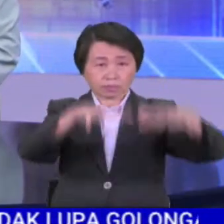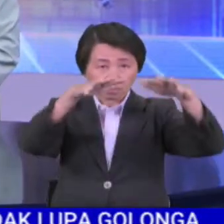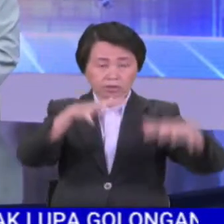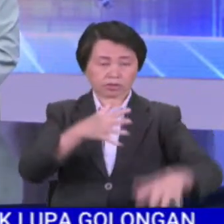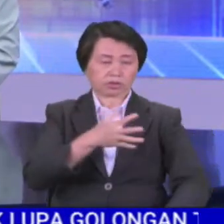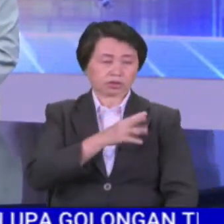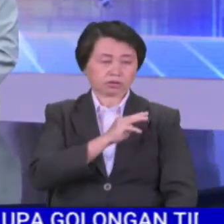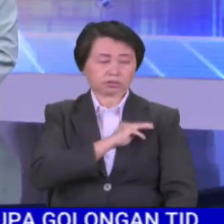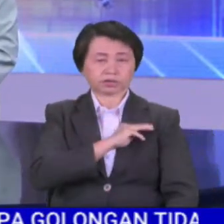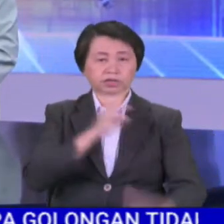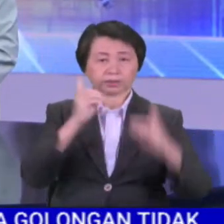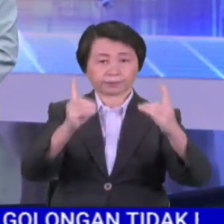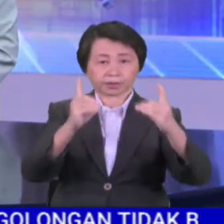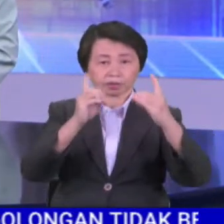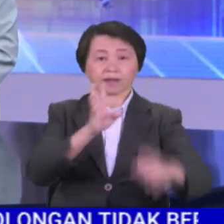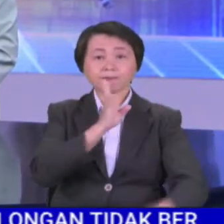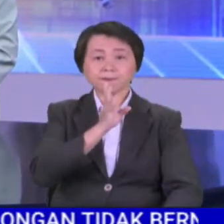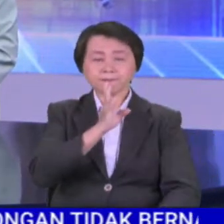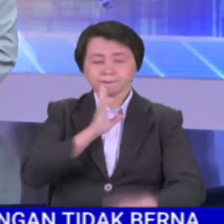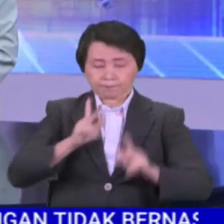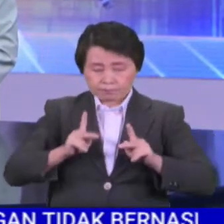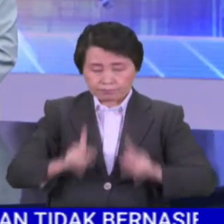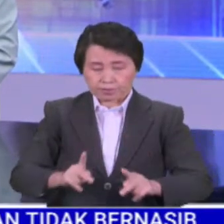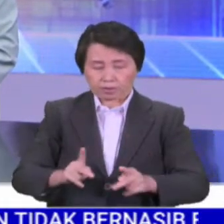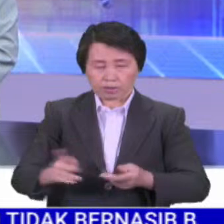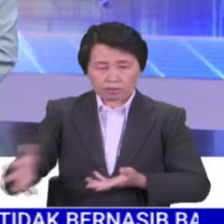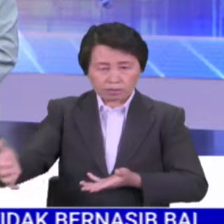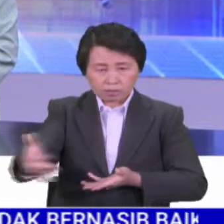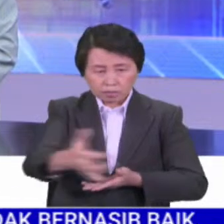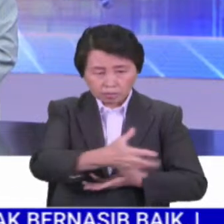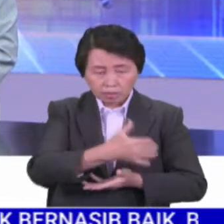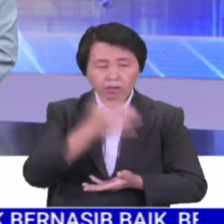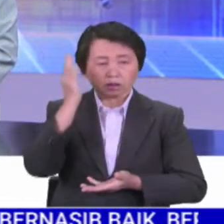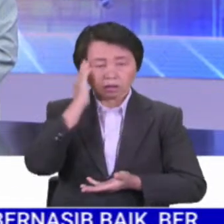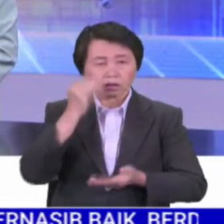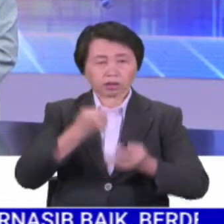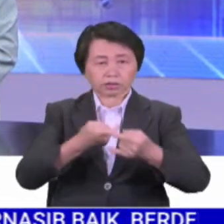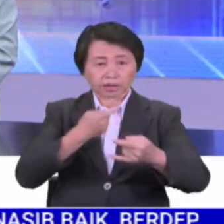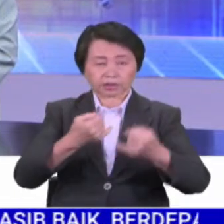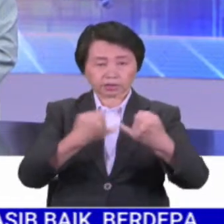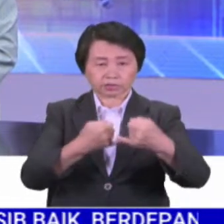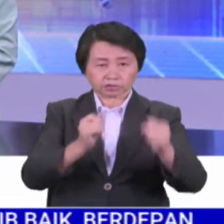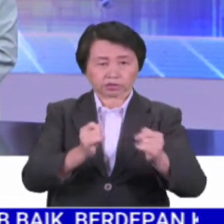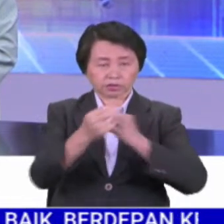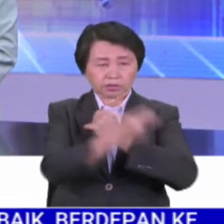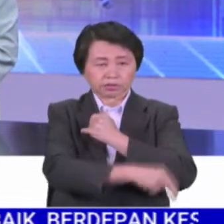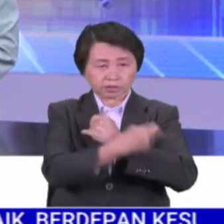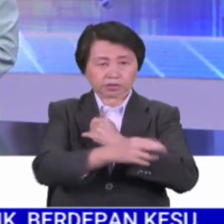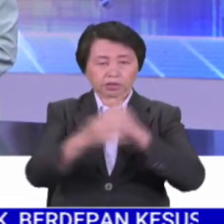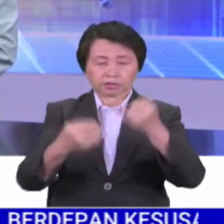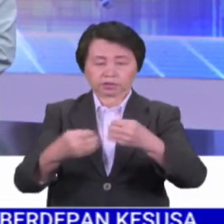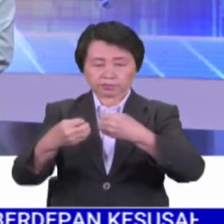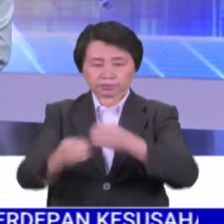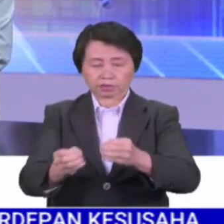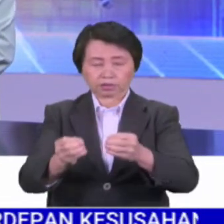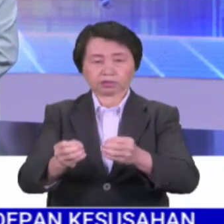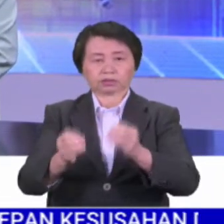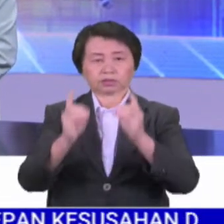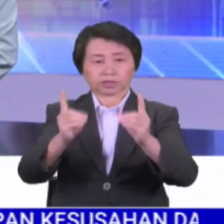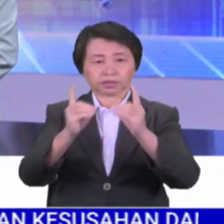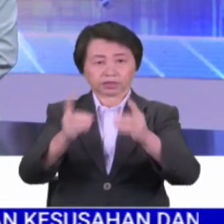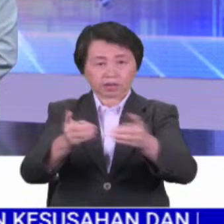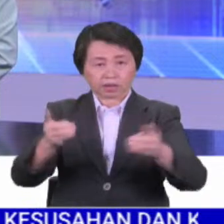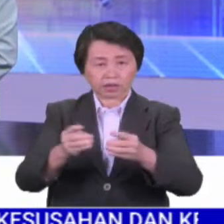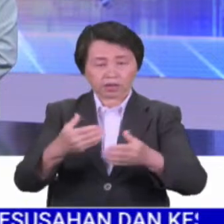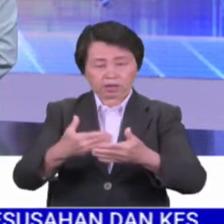Pendidikan Fadlina Siddiq berkata setakat ini pihaknya sedang mengumpul maklumat daripada Jabatan Pendidikan Negeri dan Pejabat Pendidikan Daerah